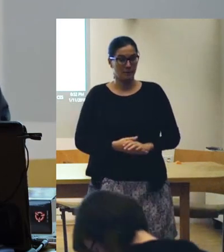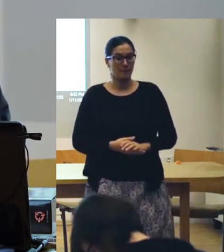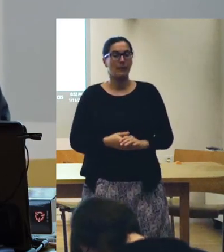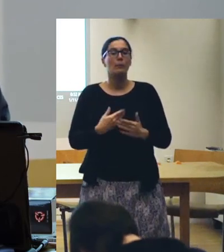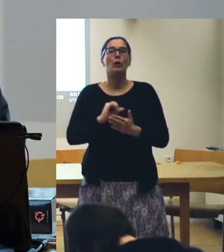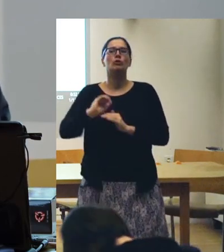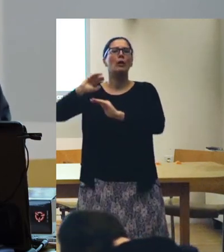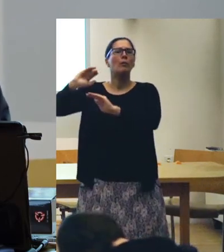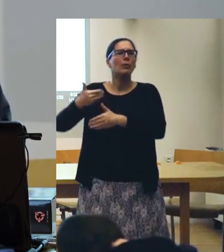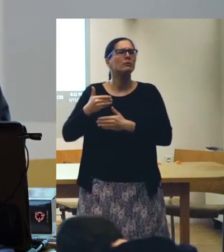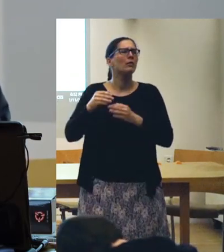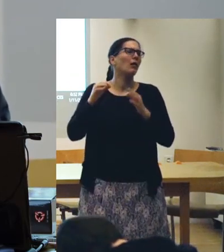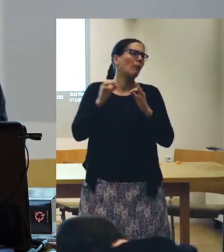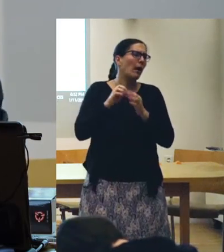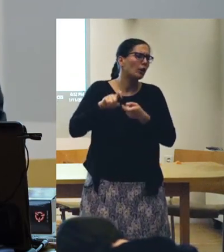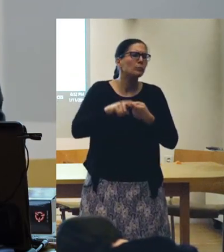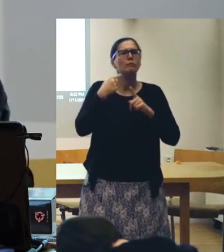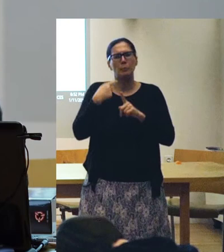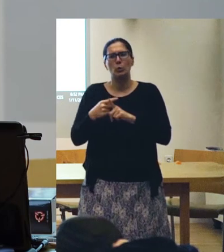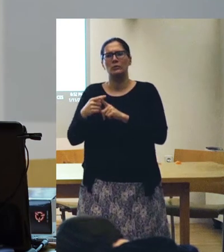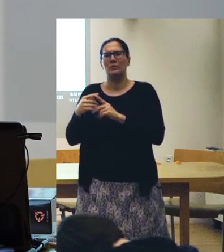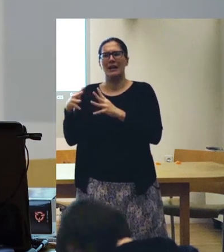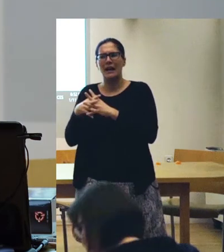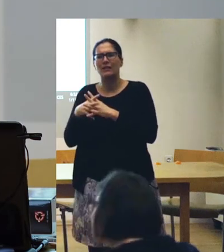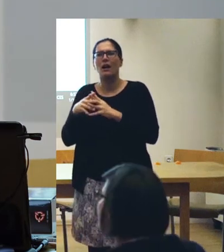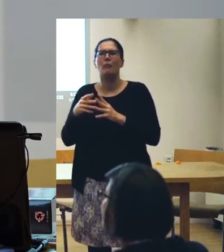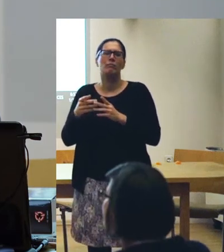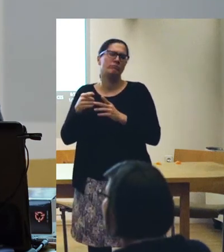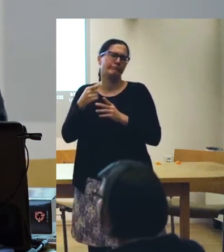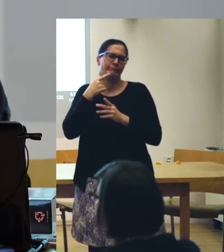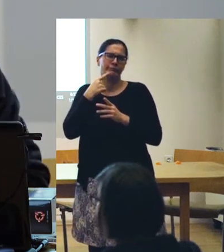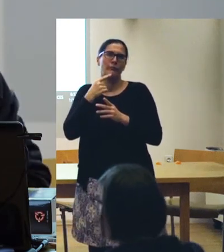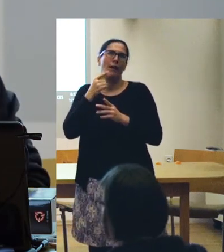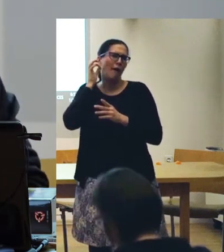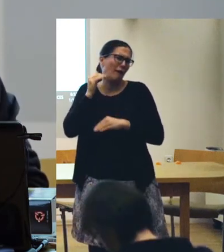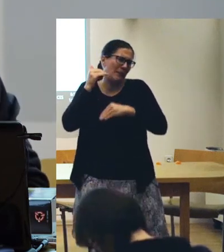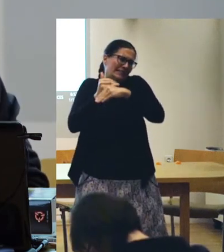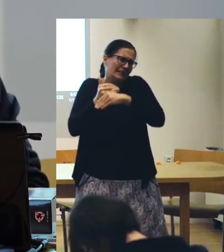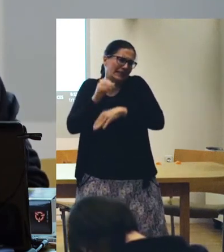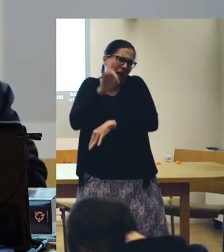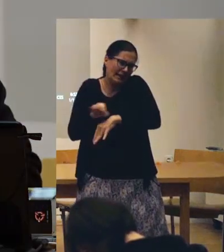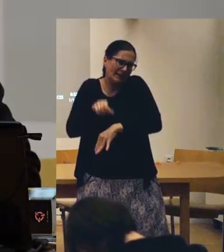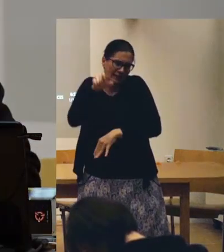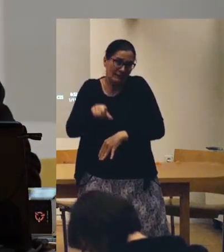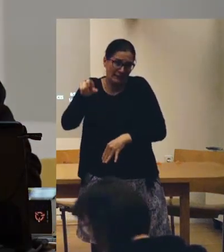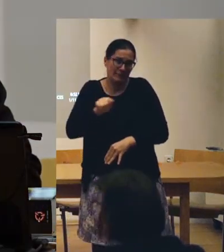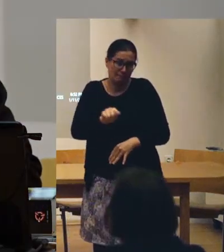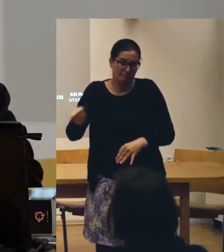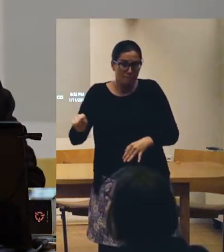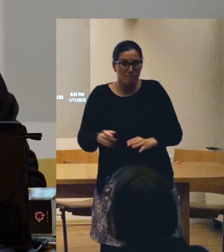Báru Šimonovú, Markétu Mračkovú, feministické, alebo neviem, či to tak môžem povedať, ale architektky. A vlastne začali